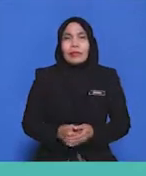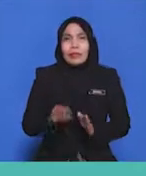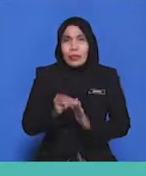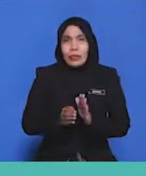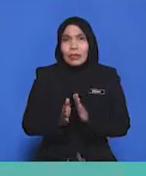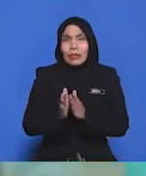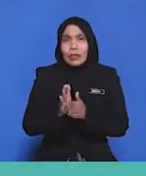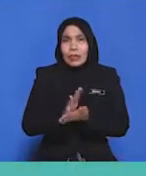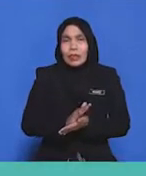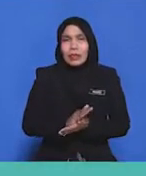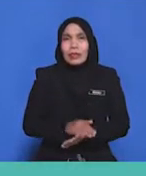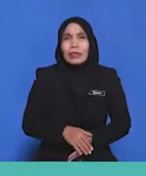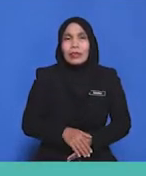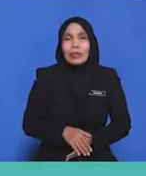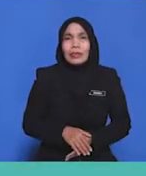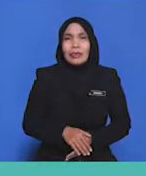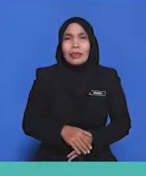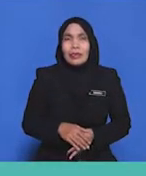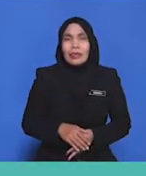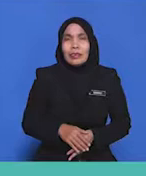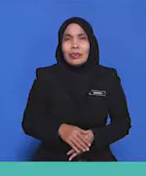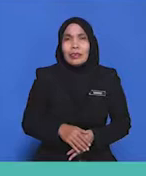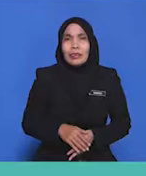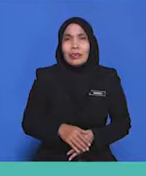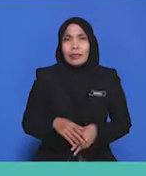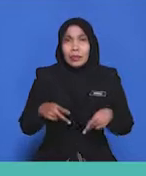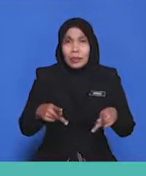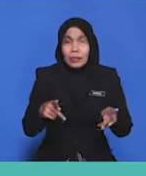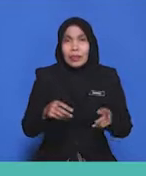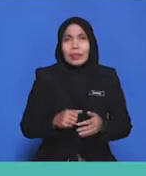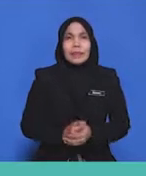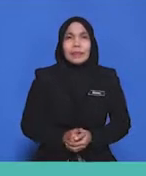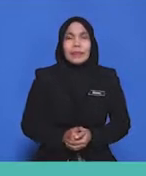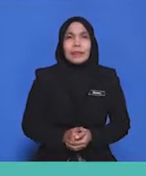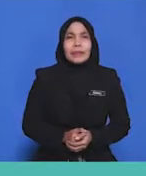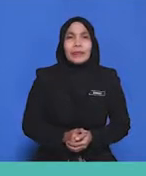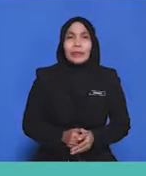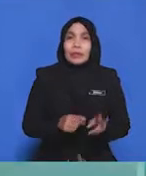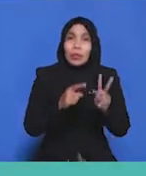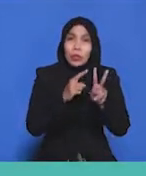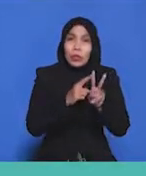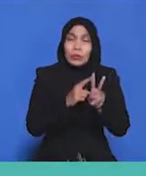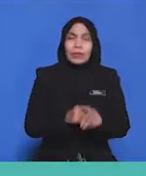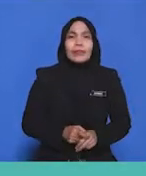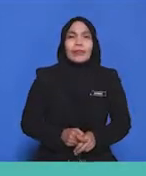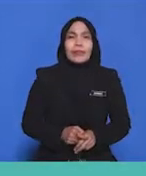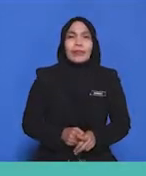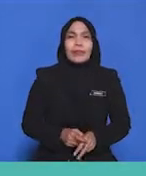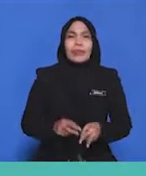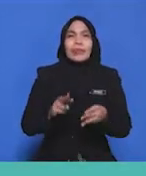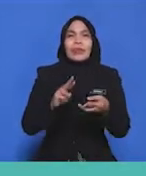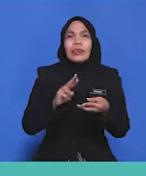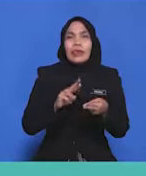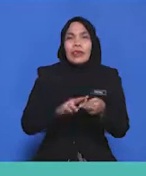dalam sukan. Baiklah, ejen yang kedua ialah ejen rakan